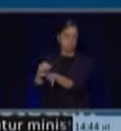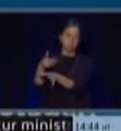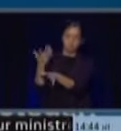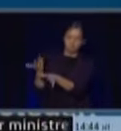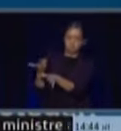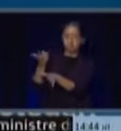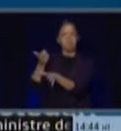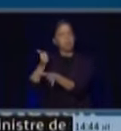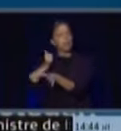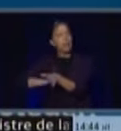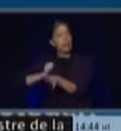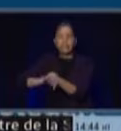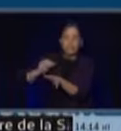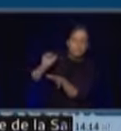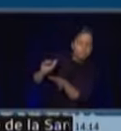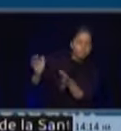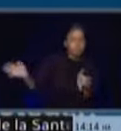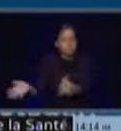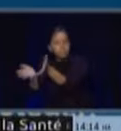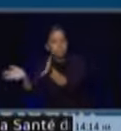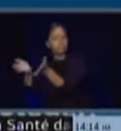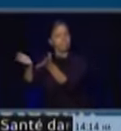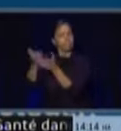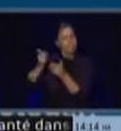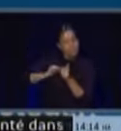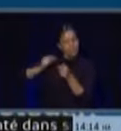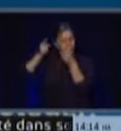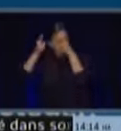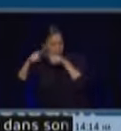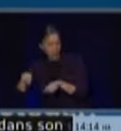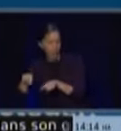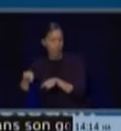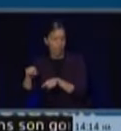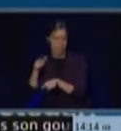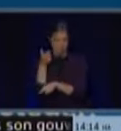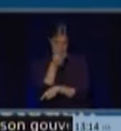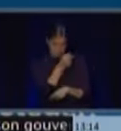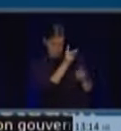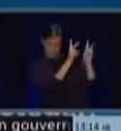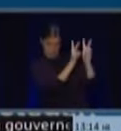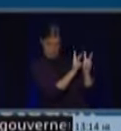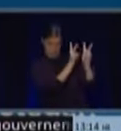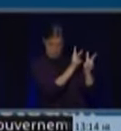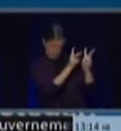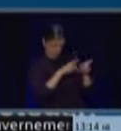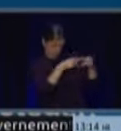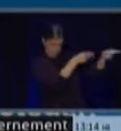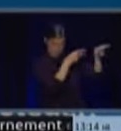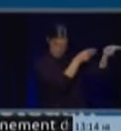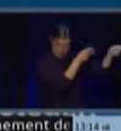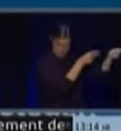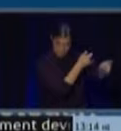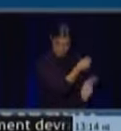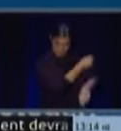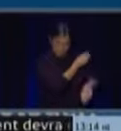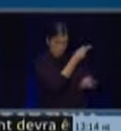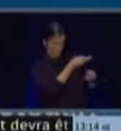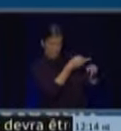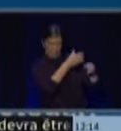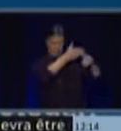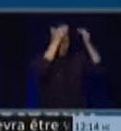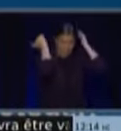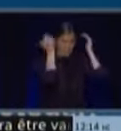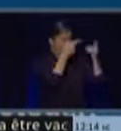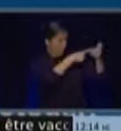là, êtes-vous d'accord avec ça? D'aller occuper un lit, d'aller occuper des infirmières à